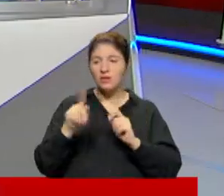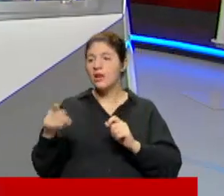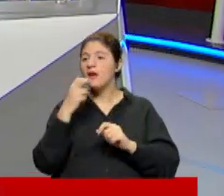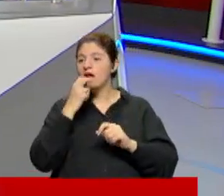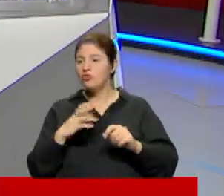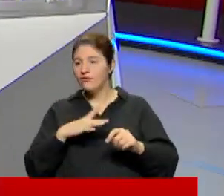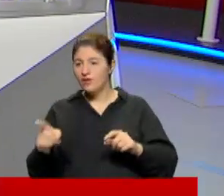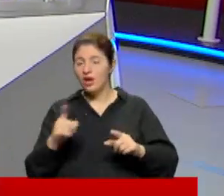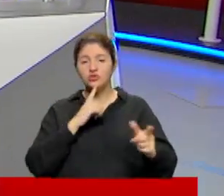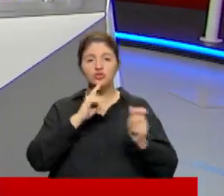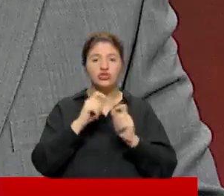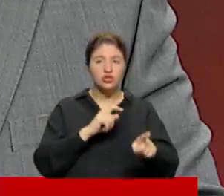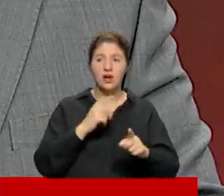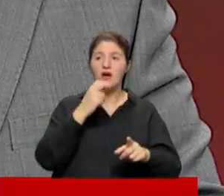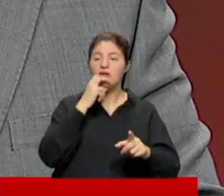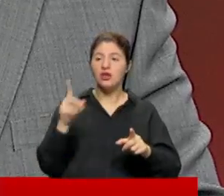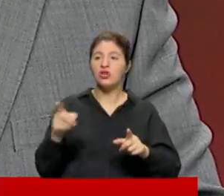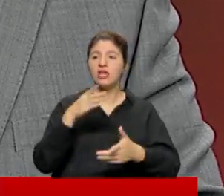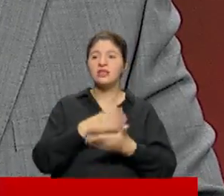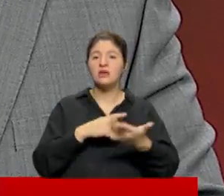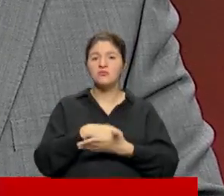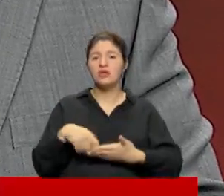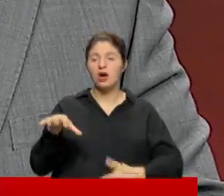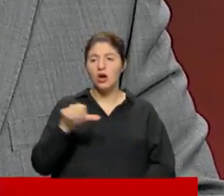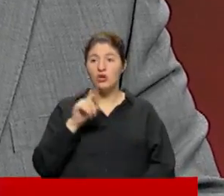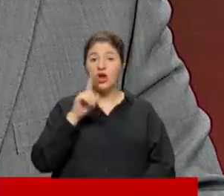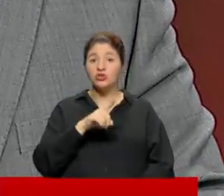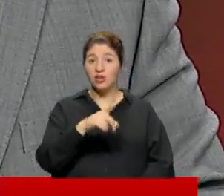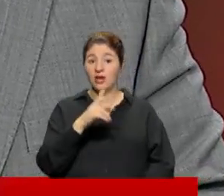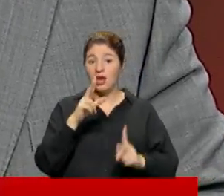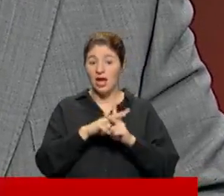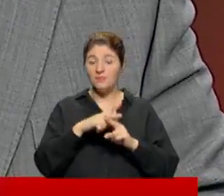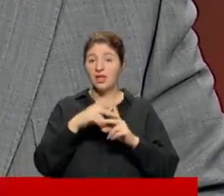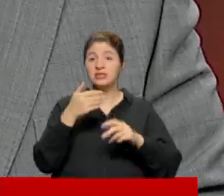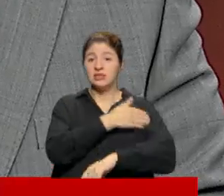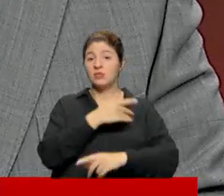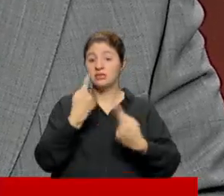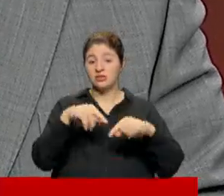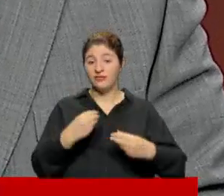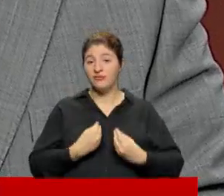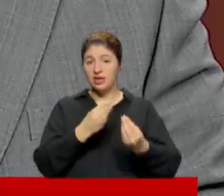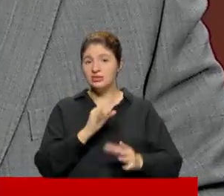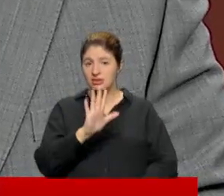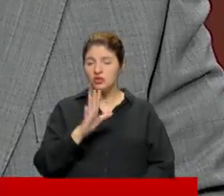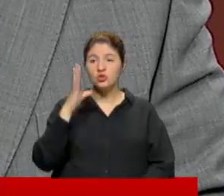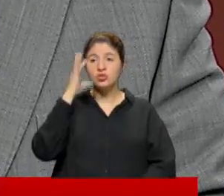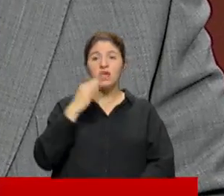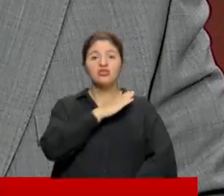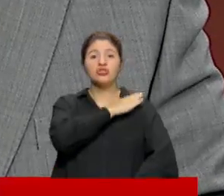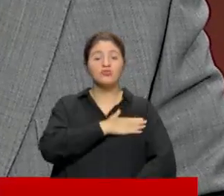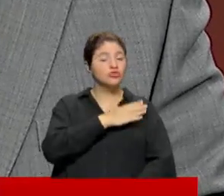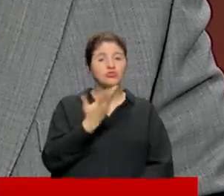kadrolu sözleşme kadrolunun yarı maaşını alıyor Önce onları emniyet hizmet sınıfına geçirsinler uzman çavuşlar maliye